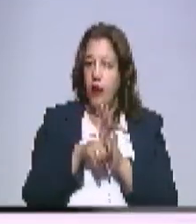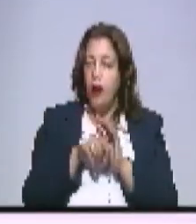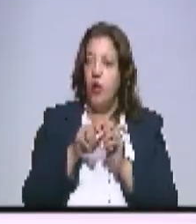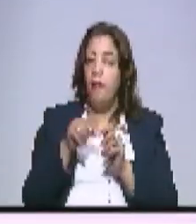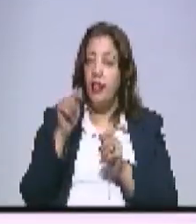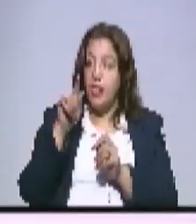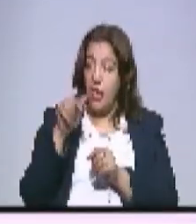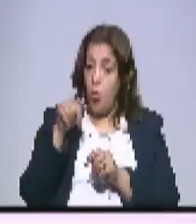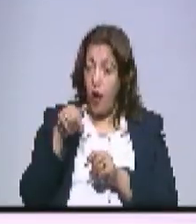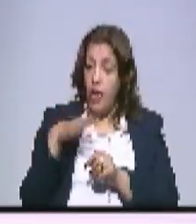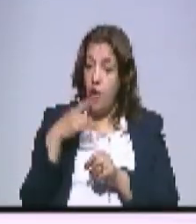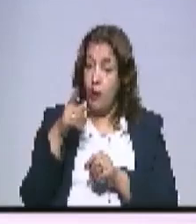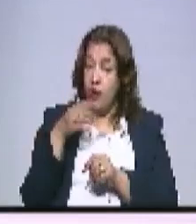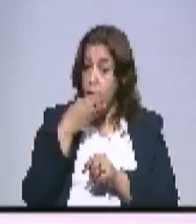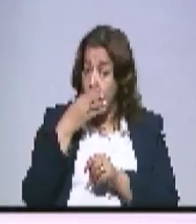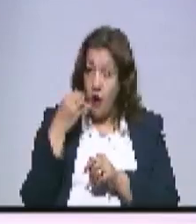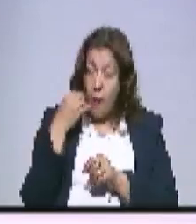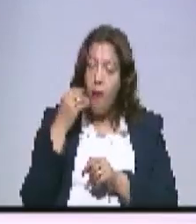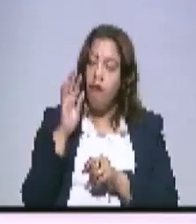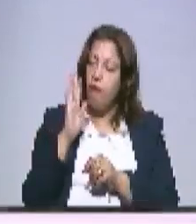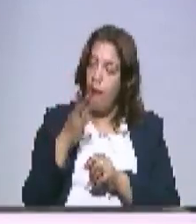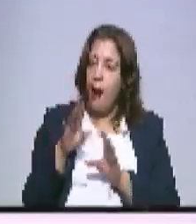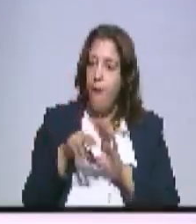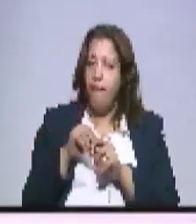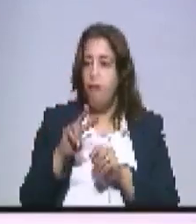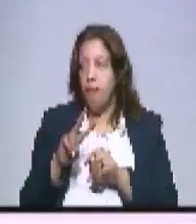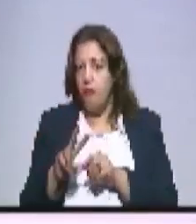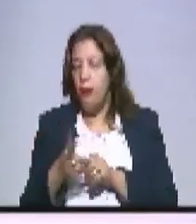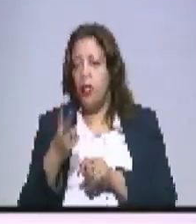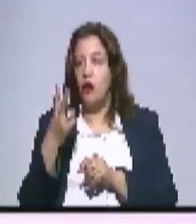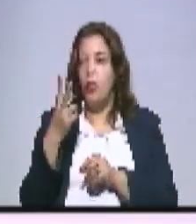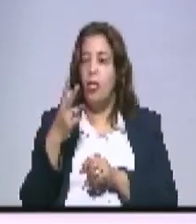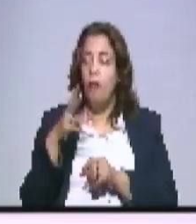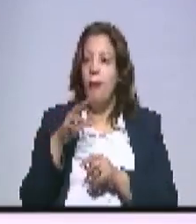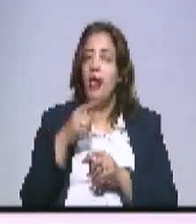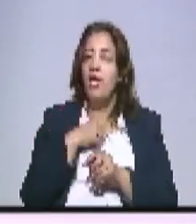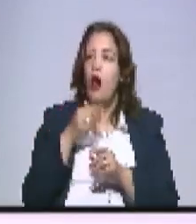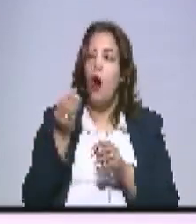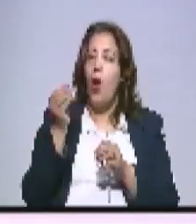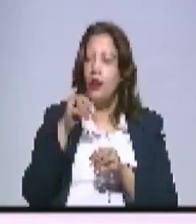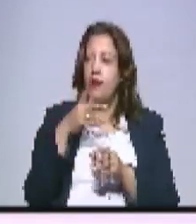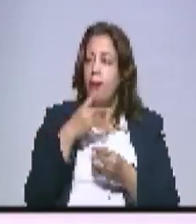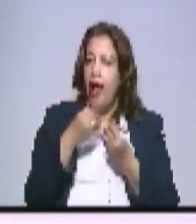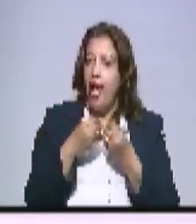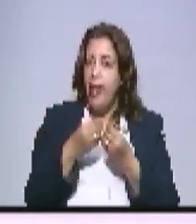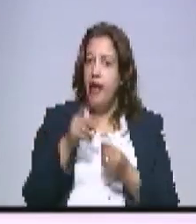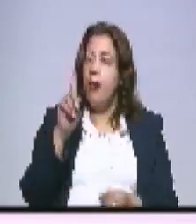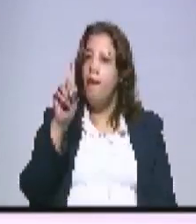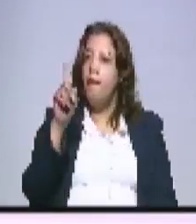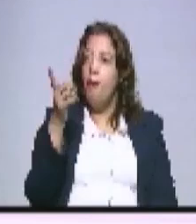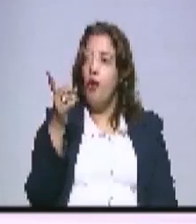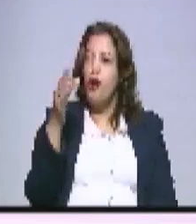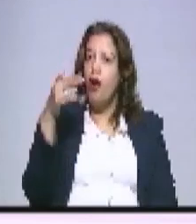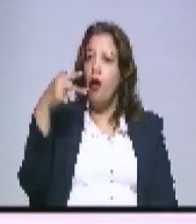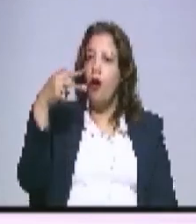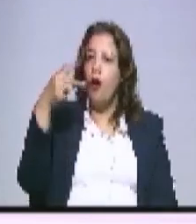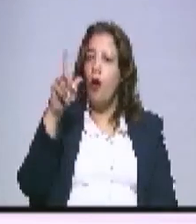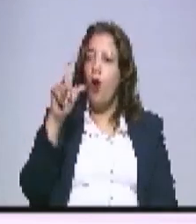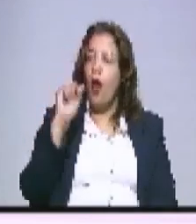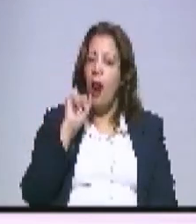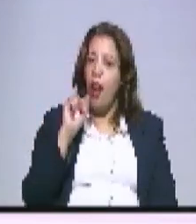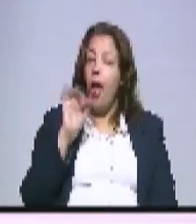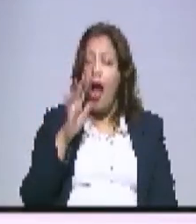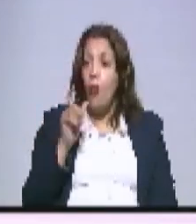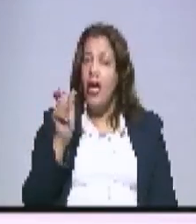يعني، فبنحط عليها ممكن نمسكها بالبرغل، ممكن نمسكها بالنشا كويس. انا